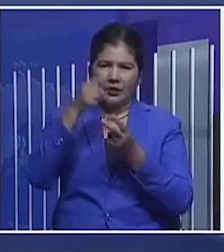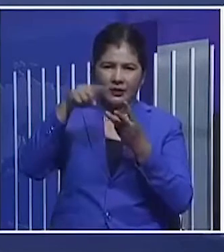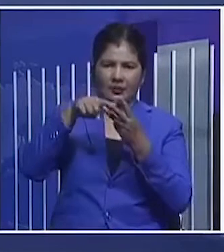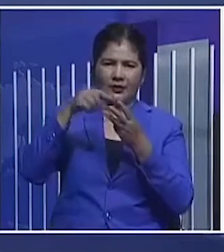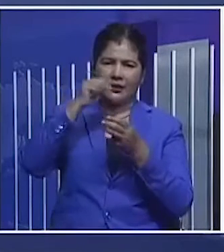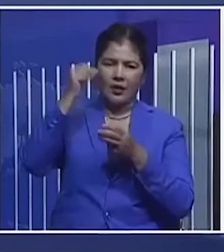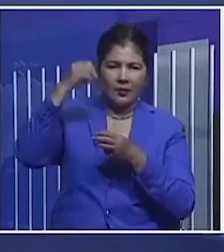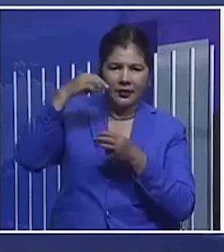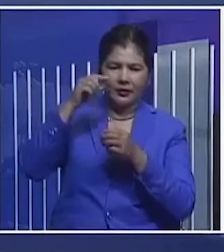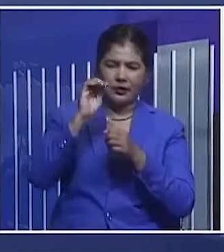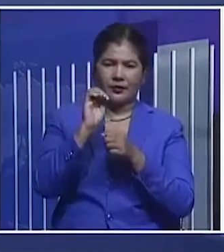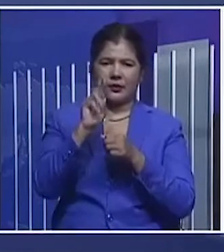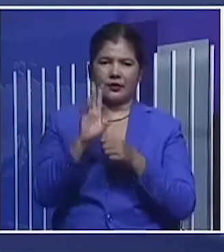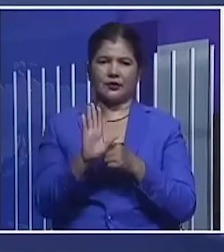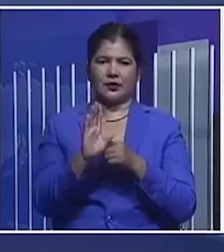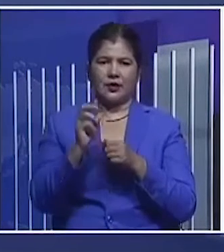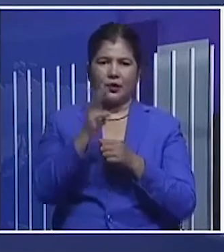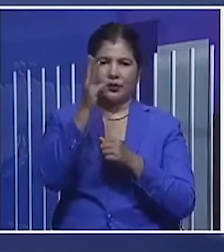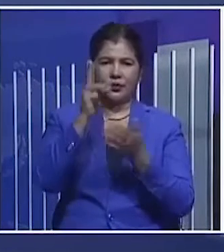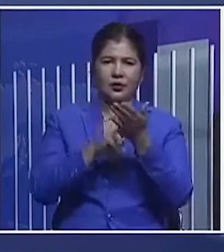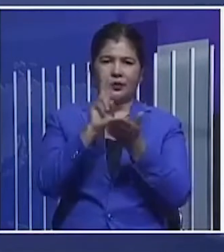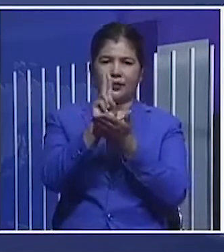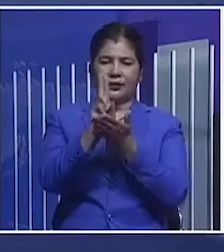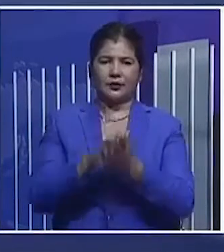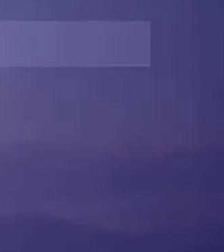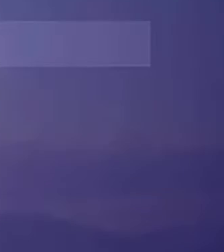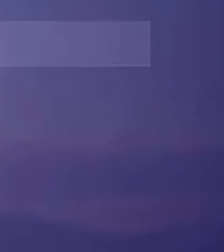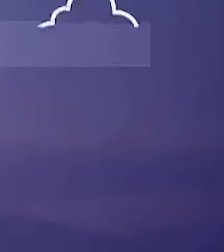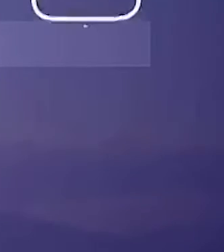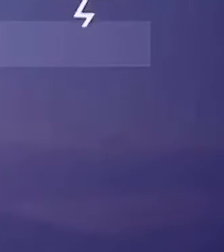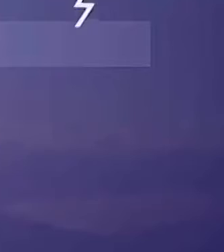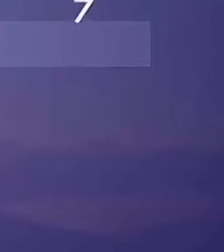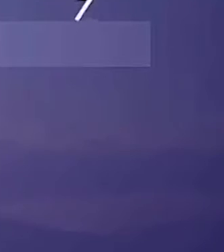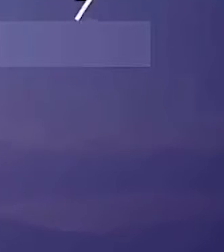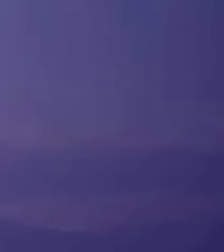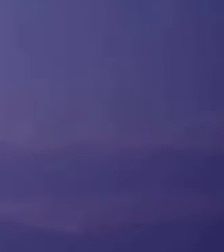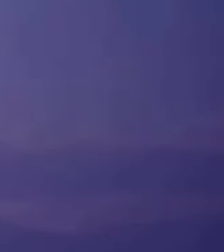वर्षाको सम्भावना रहेको छ। अब मौसम सम्बन्धी थप विवरण।